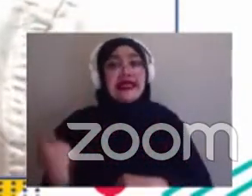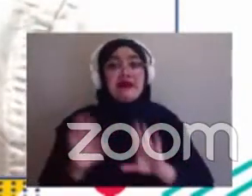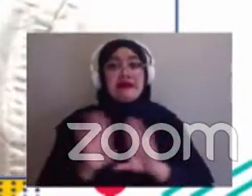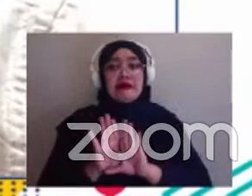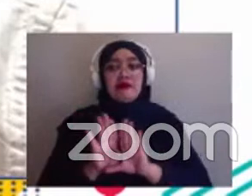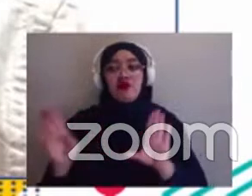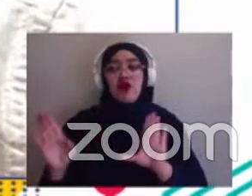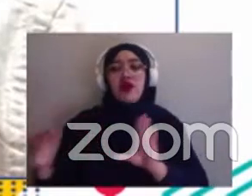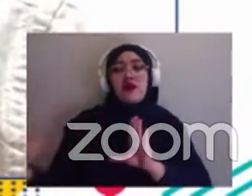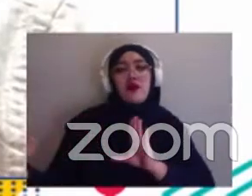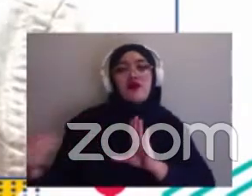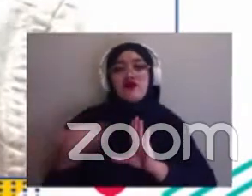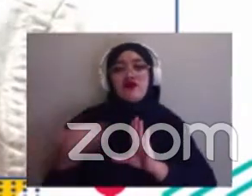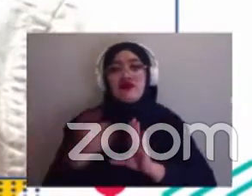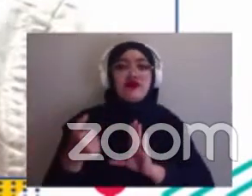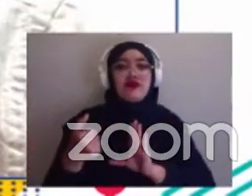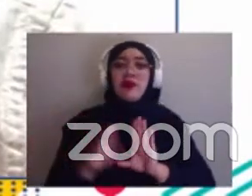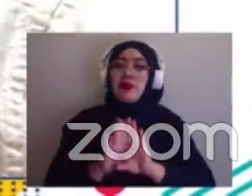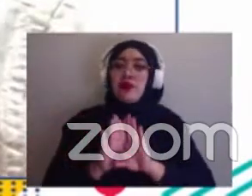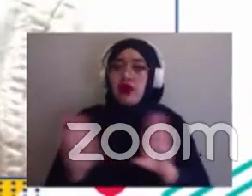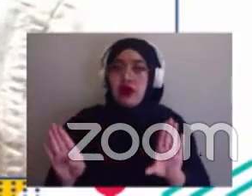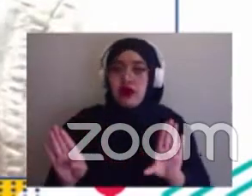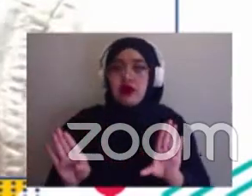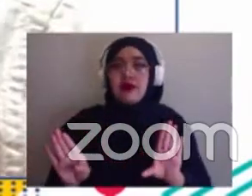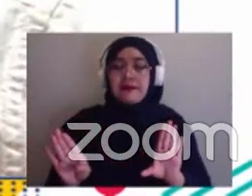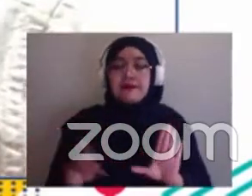terhadap para